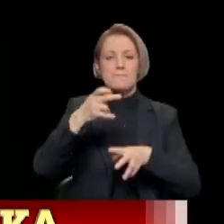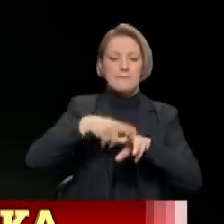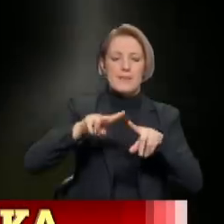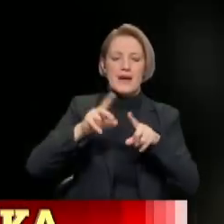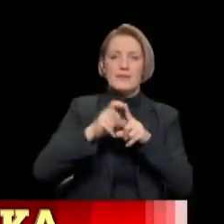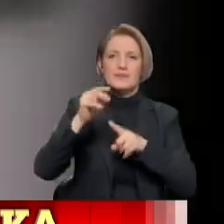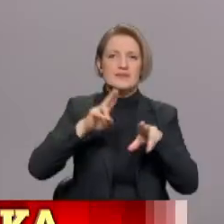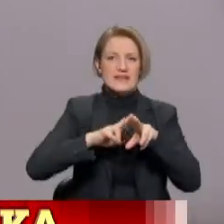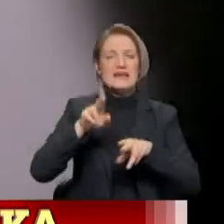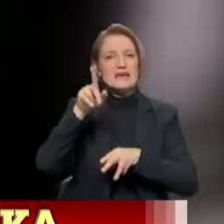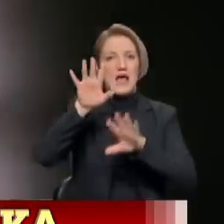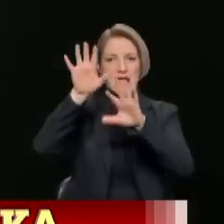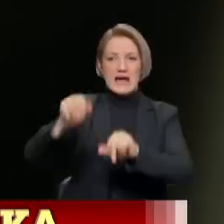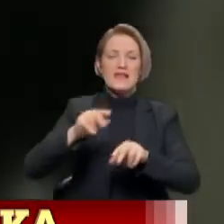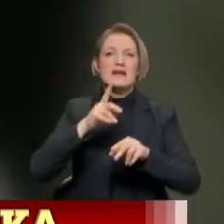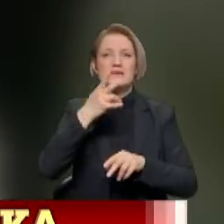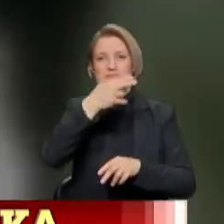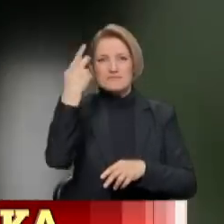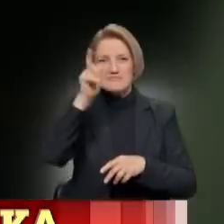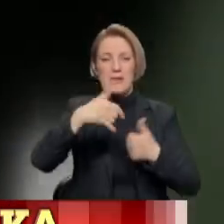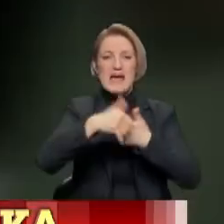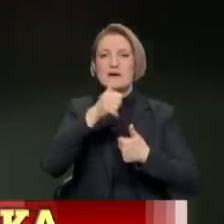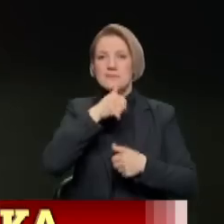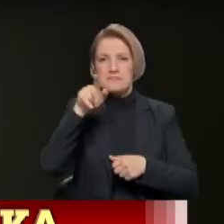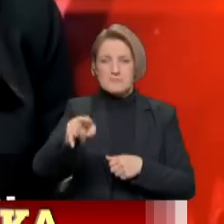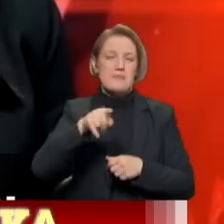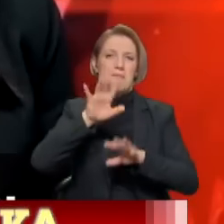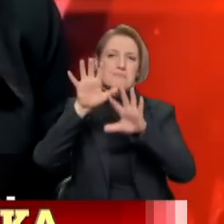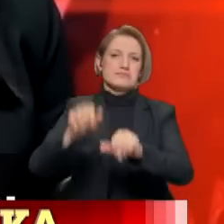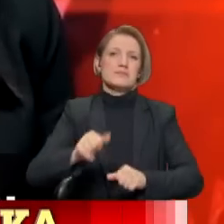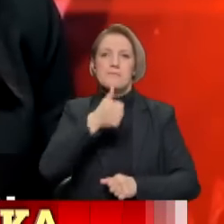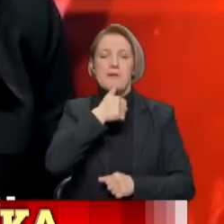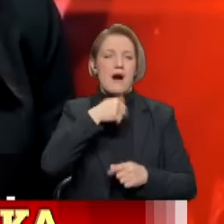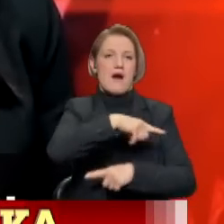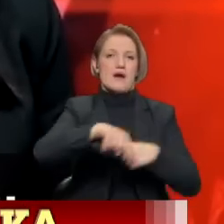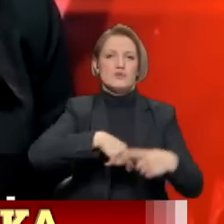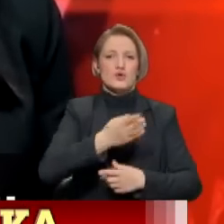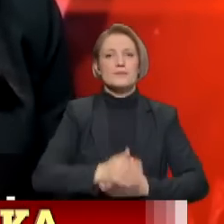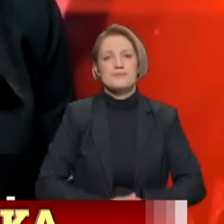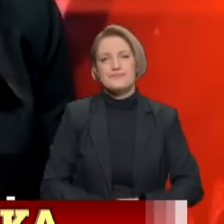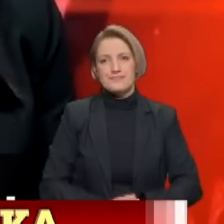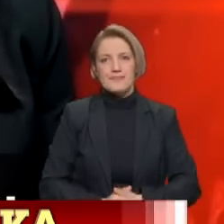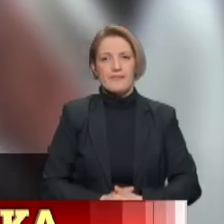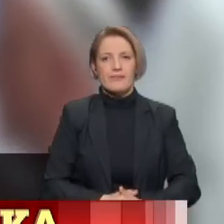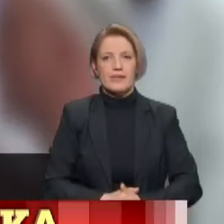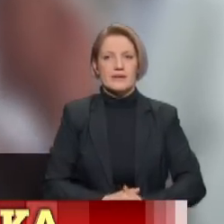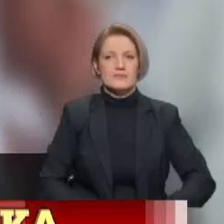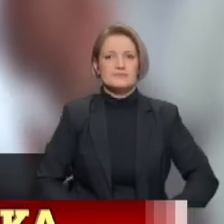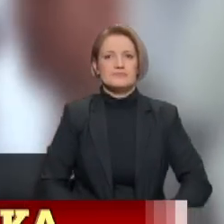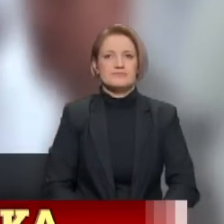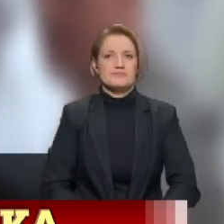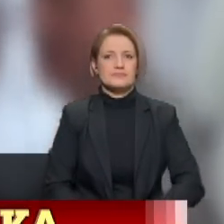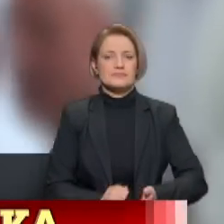yakalanan istismarcı Kadir'i emniyete getirildi. Baba Yusuf Ziya G aranıyor. Yazışmalar var, yıllar sonra çıkan fotoğraflar var. Adli